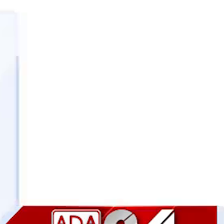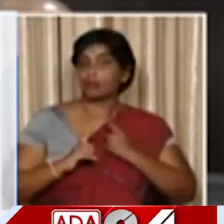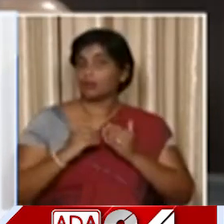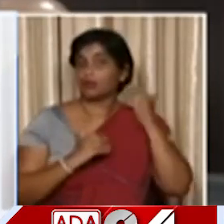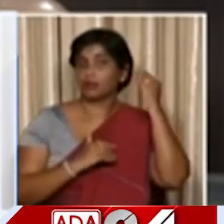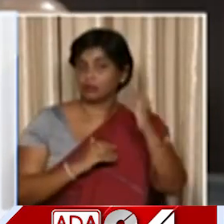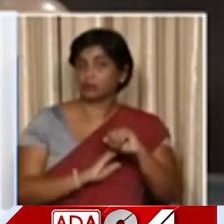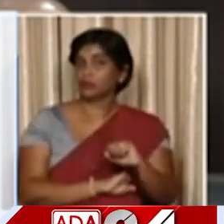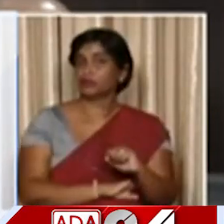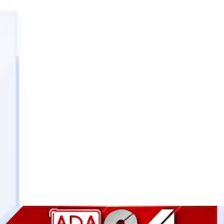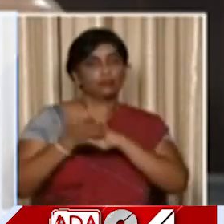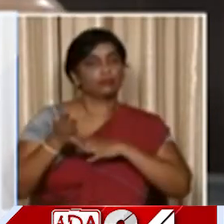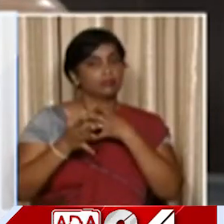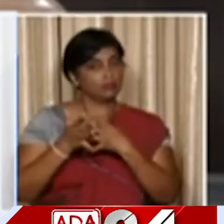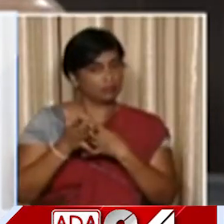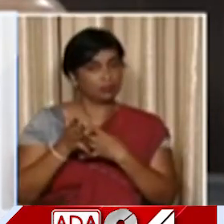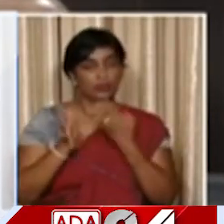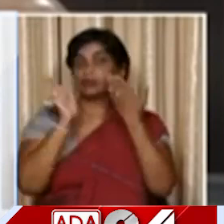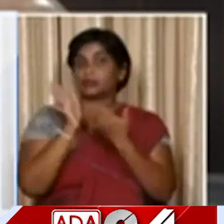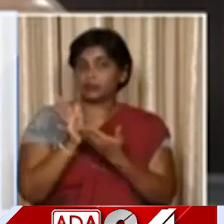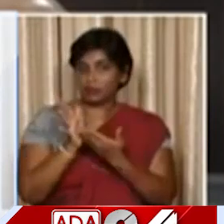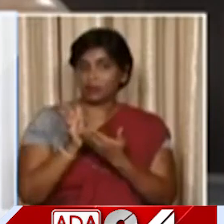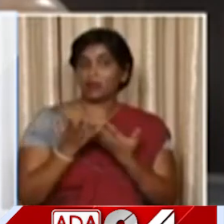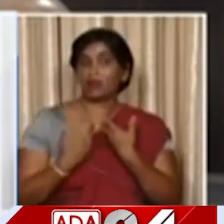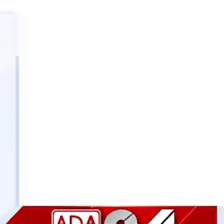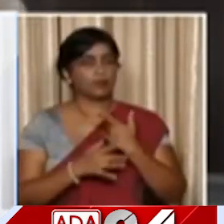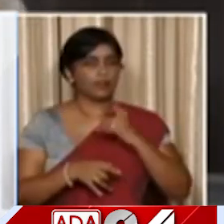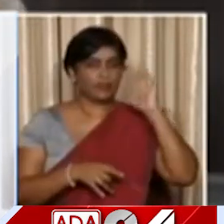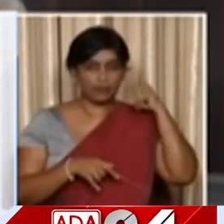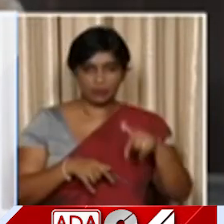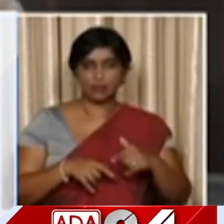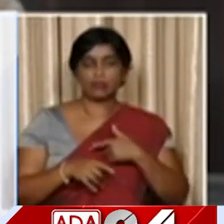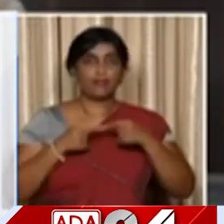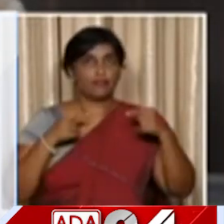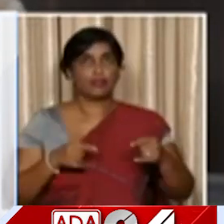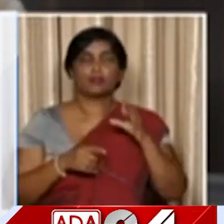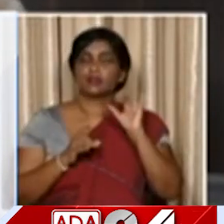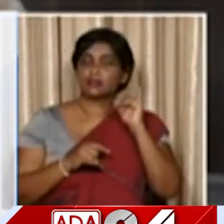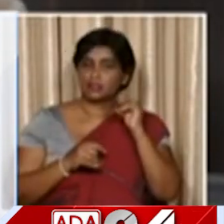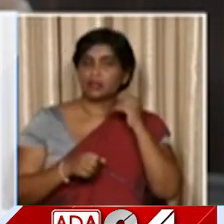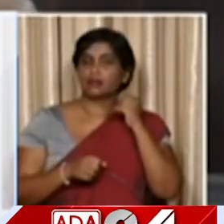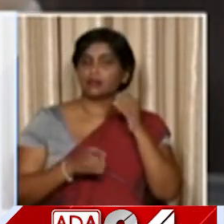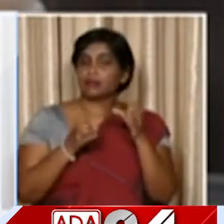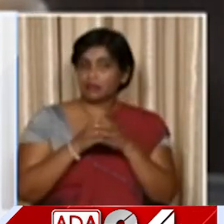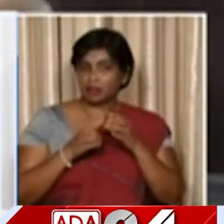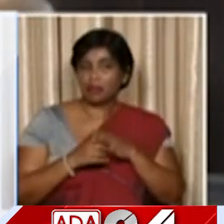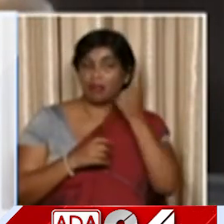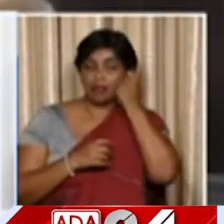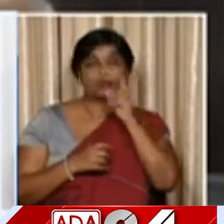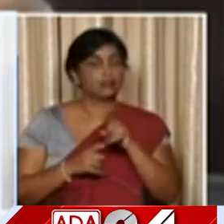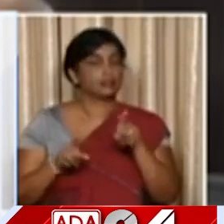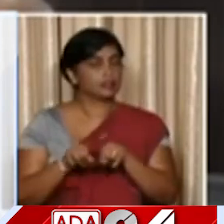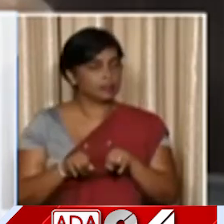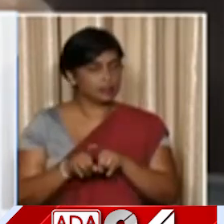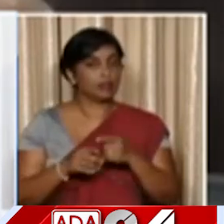අනාගතය ශක්තිමත් කරන අයවැයක් ඉදිරිපත් කරන්නට අපට පුළුවන් වුණා. විපක්ෂයේ සමහර කණ්ඩායම් යෝජනා යෝජනා කරනවා